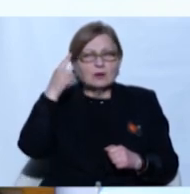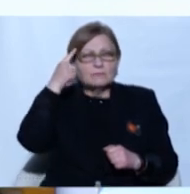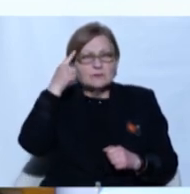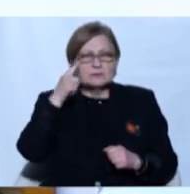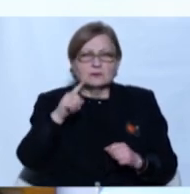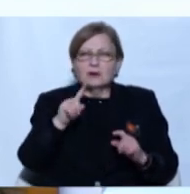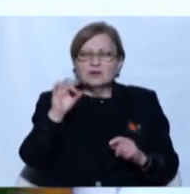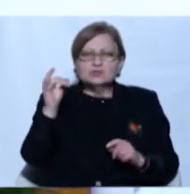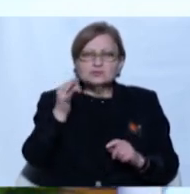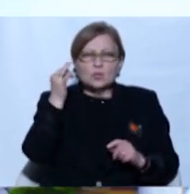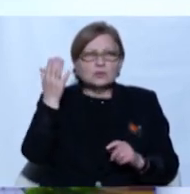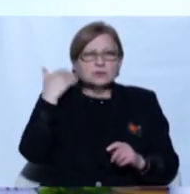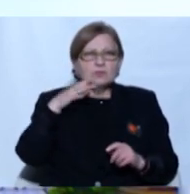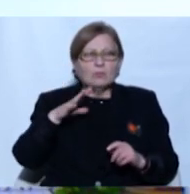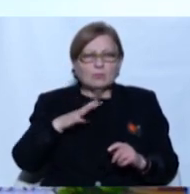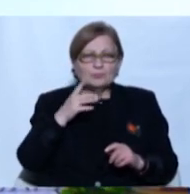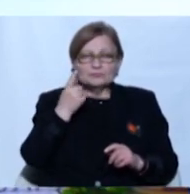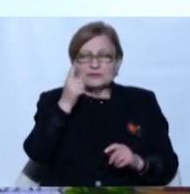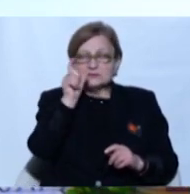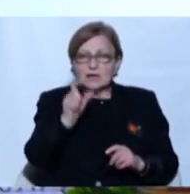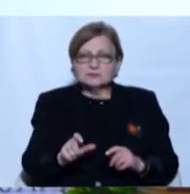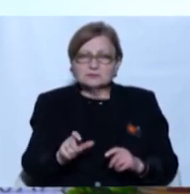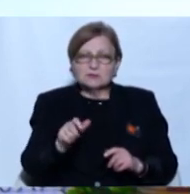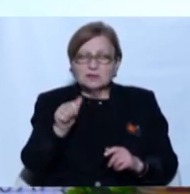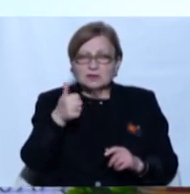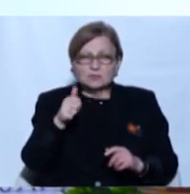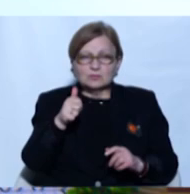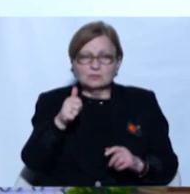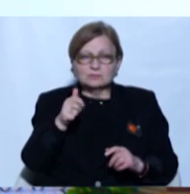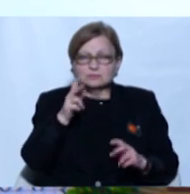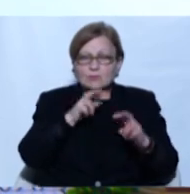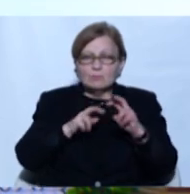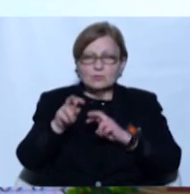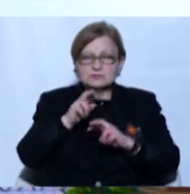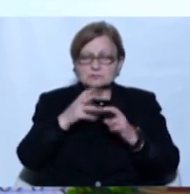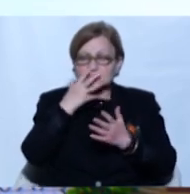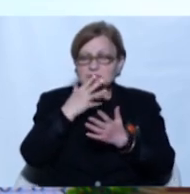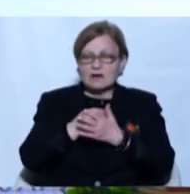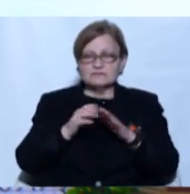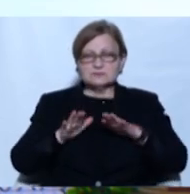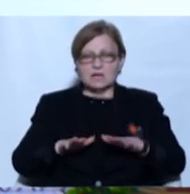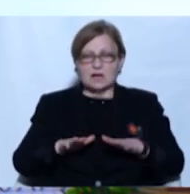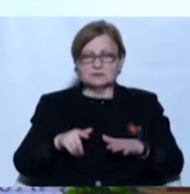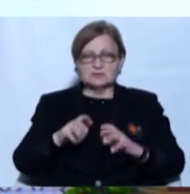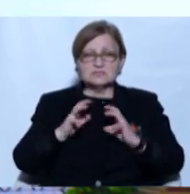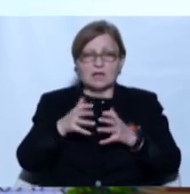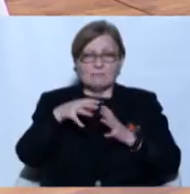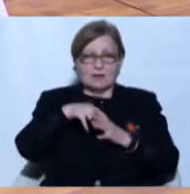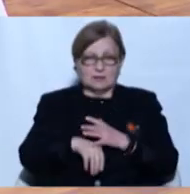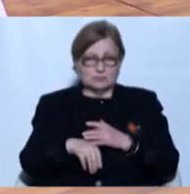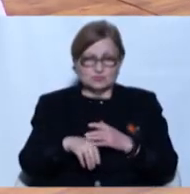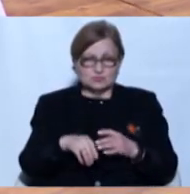istoriis arsi imgagebit rom adamiani erti adamiani rogor unda monakhos tavisi adgili am samqaroshi